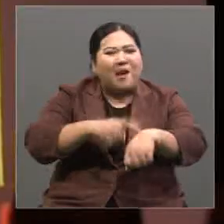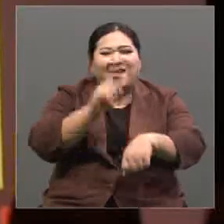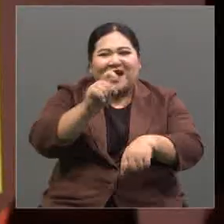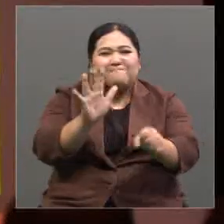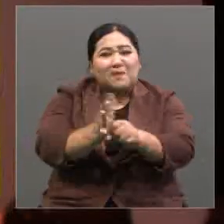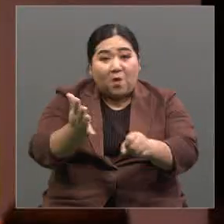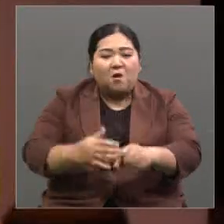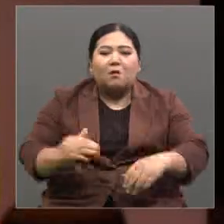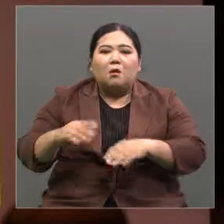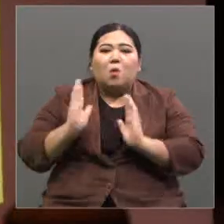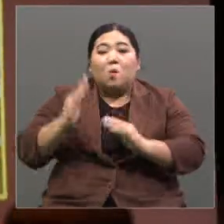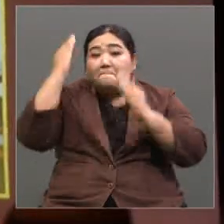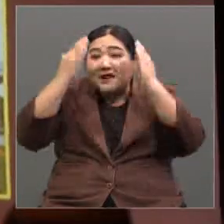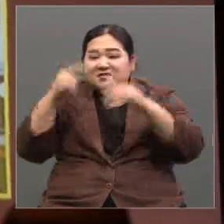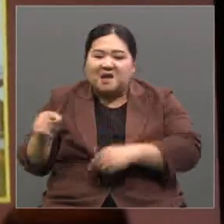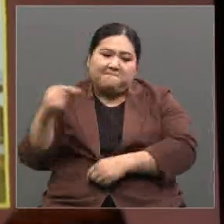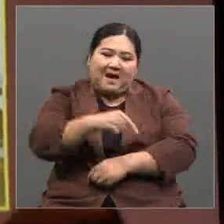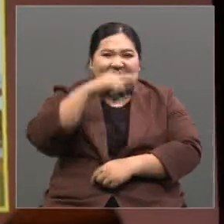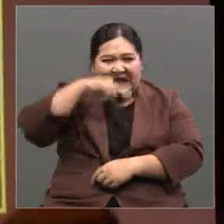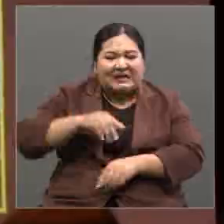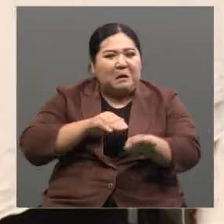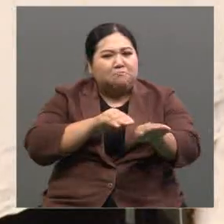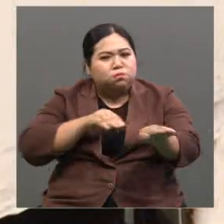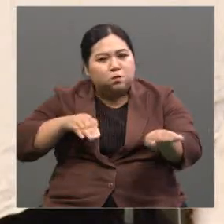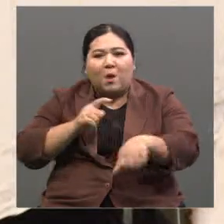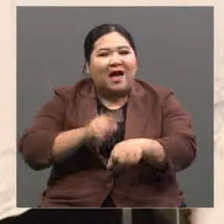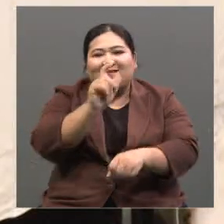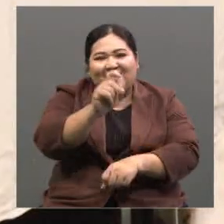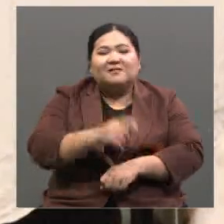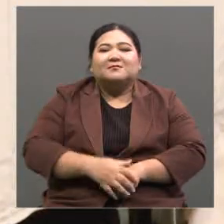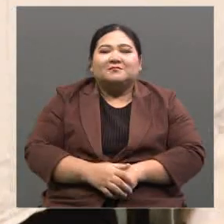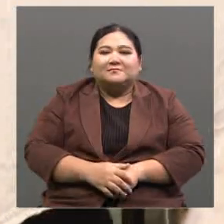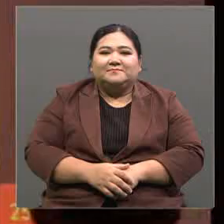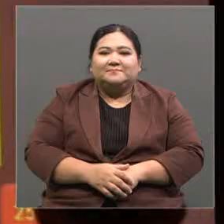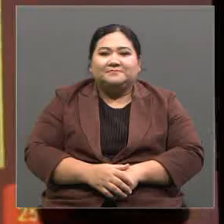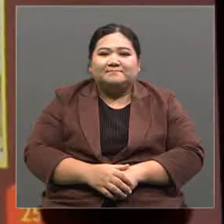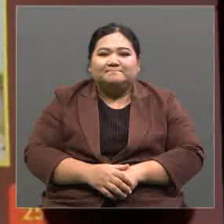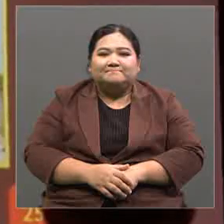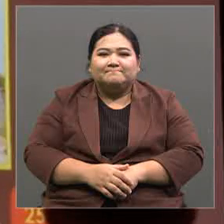ซึ่งผู้เกี่ยวข้องของทั้ง 2ประเทศก็จะกลับไปหารือกันต่อไปครับ